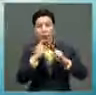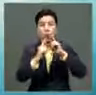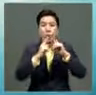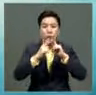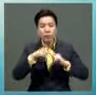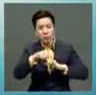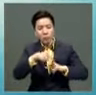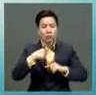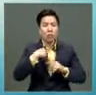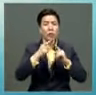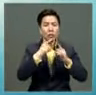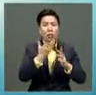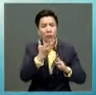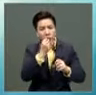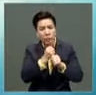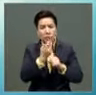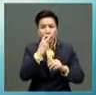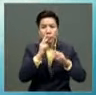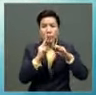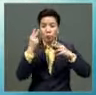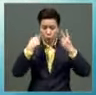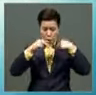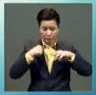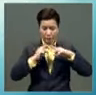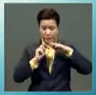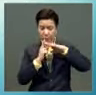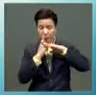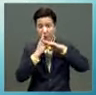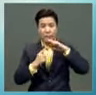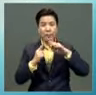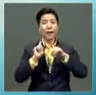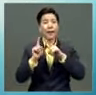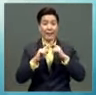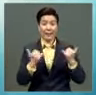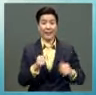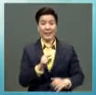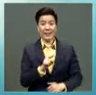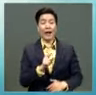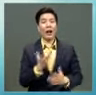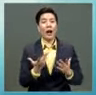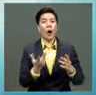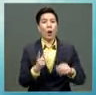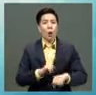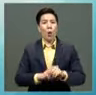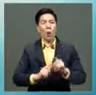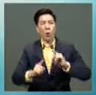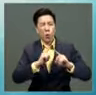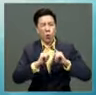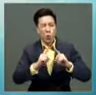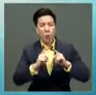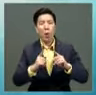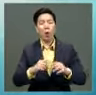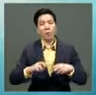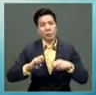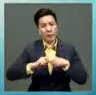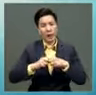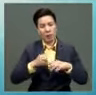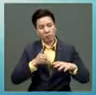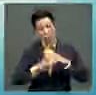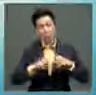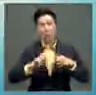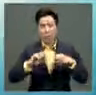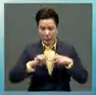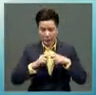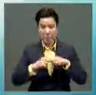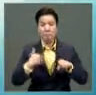ทนานะครับเพื่อที่จะขอเข้าตรวจแล้วก็ใช้เวลาพอสมควรมีความยุ่งยากในการเข้าตรวจนะ